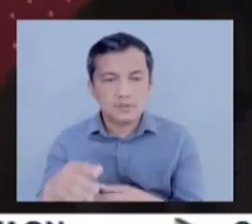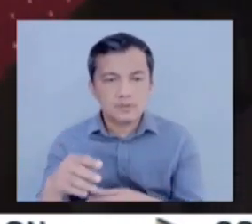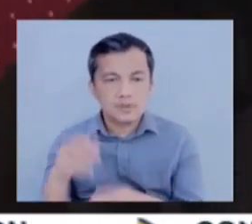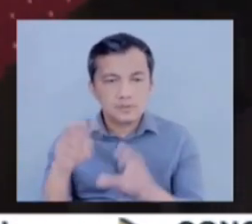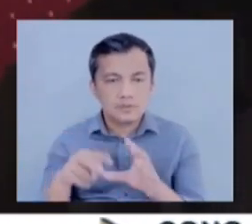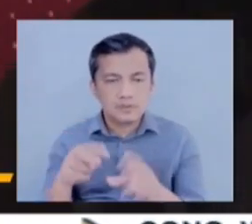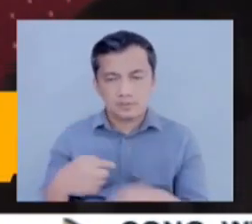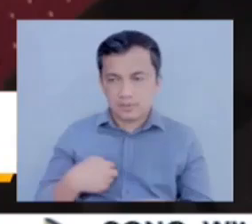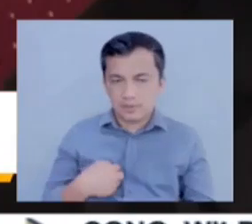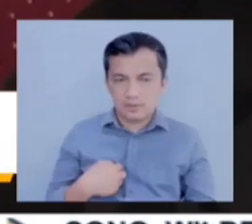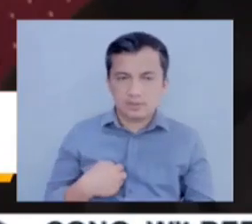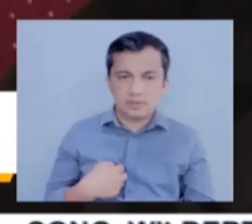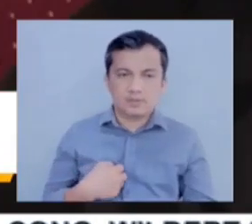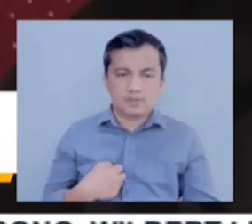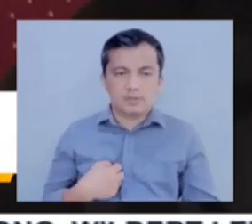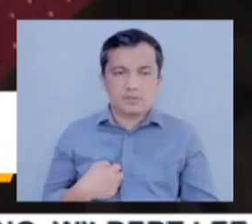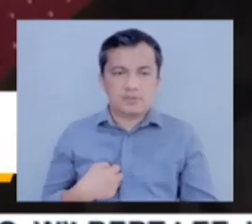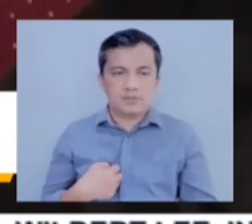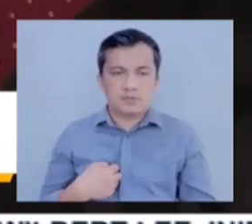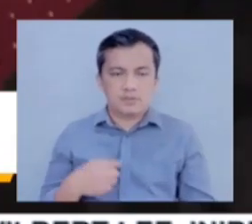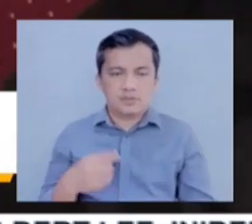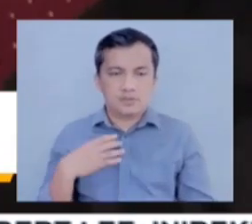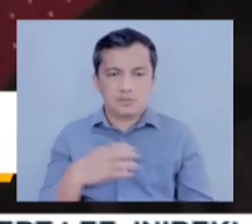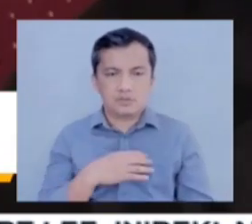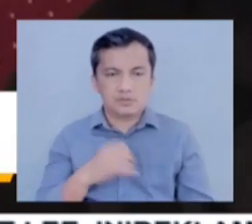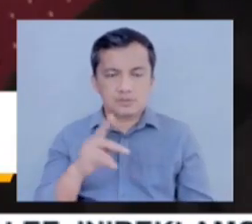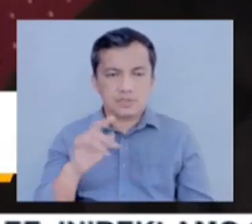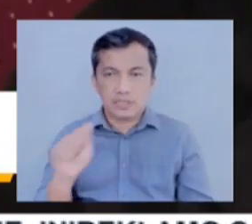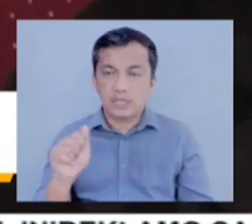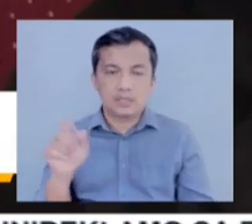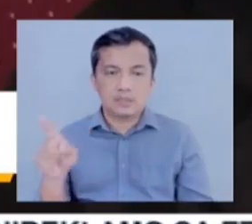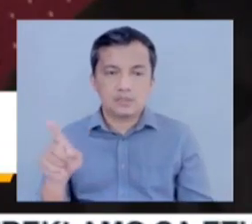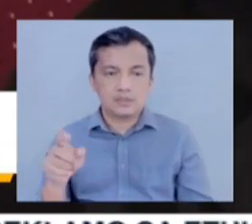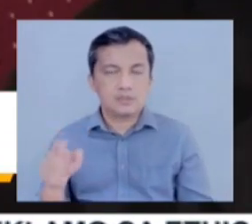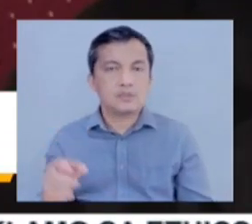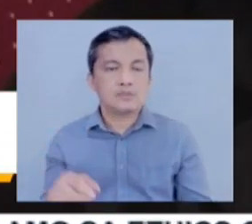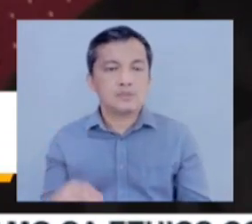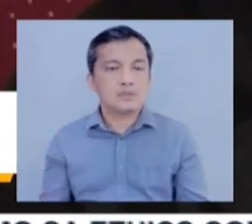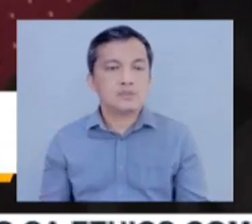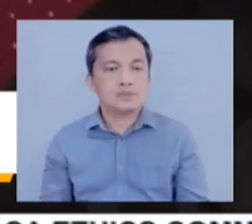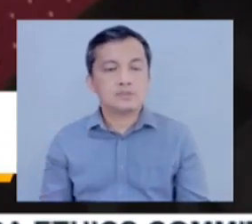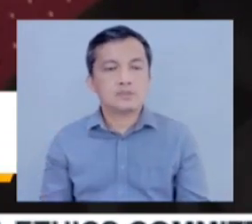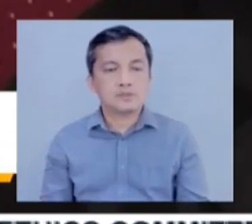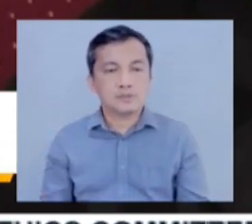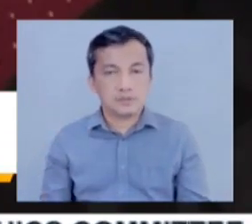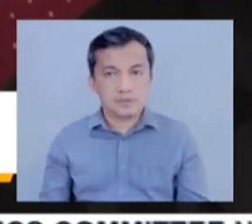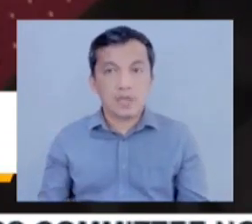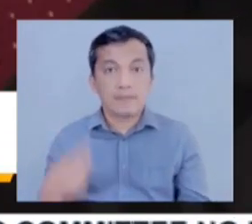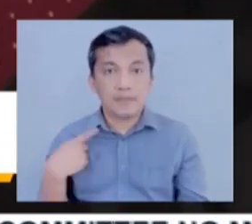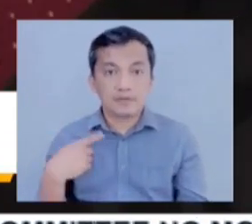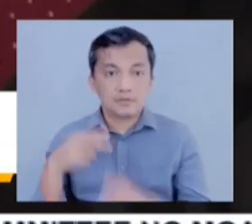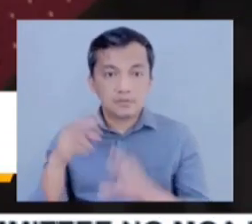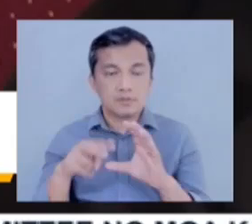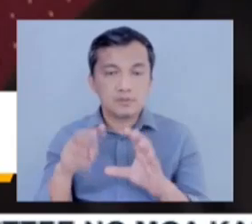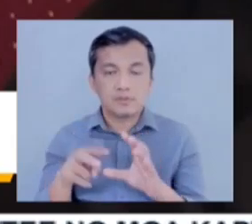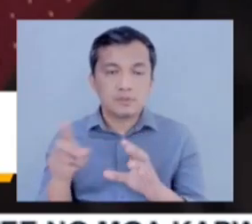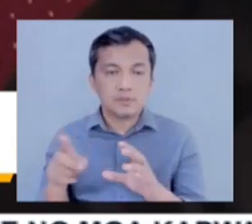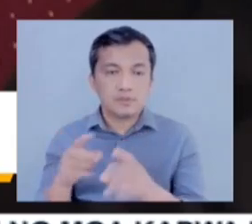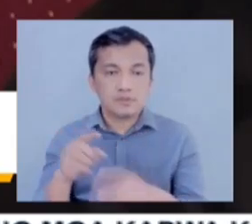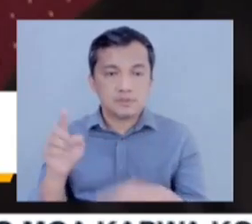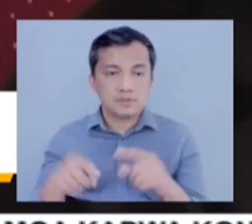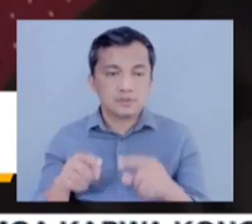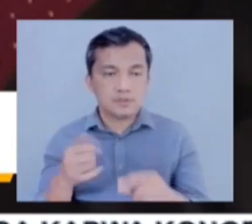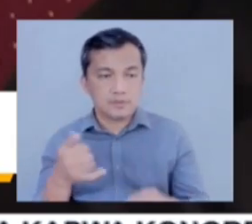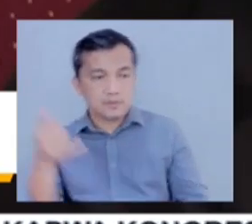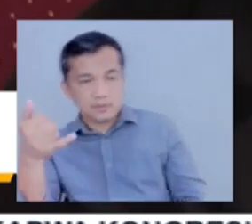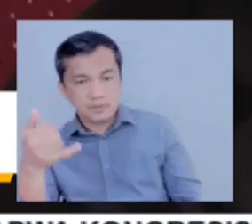of Kong Stella. I think they were able to get pa a video from a different vantage point of